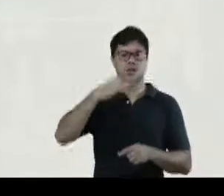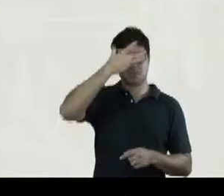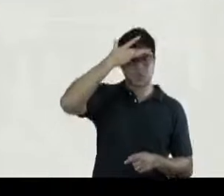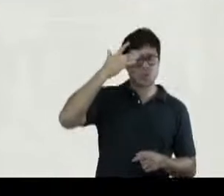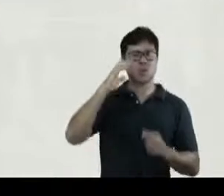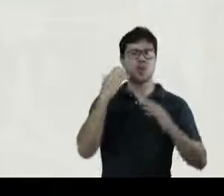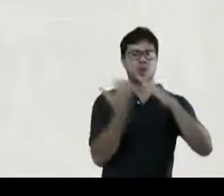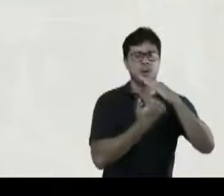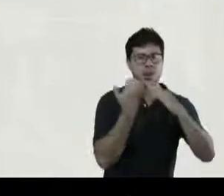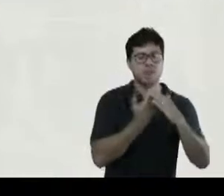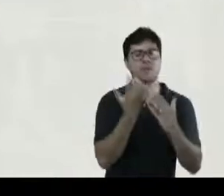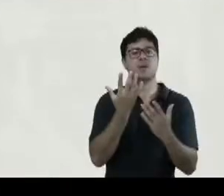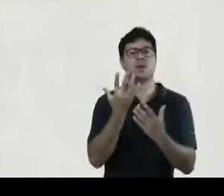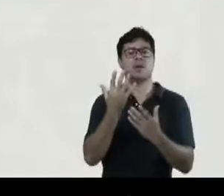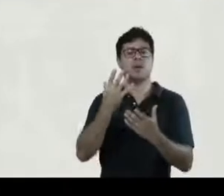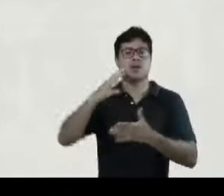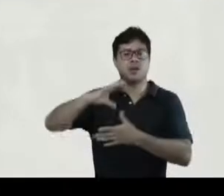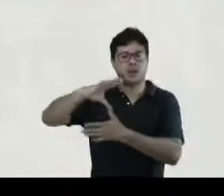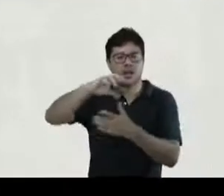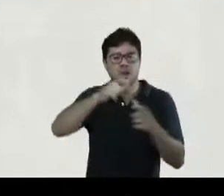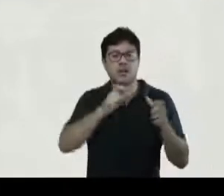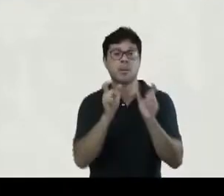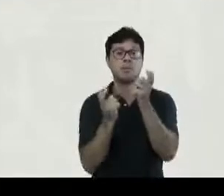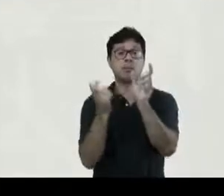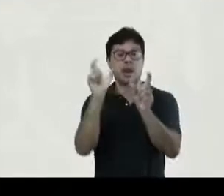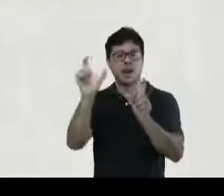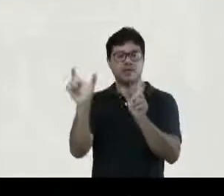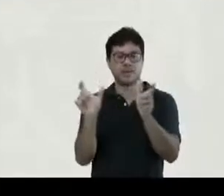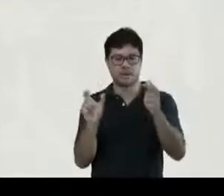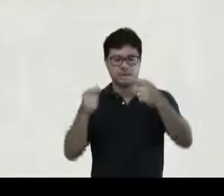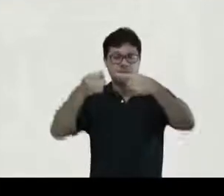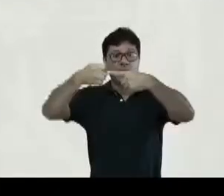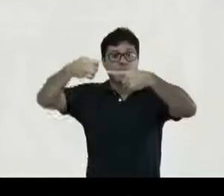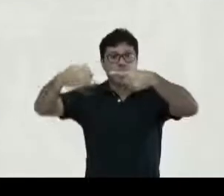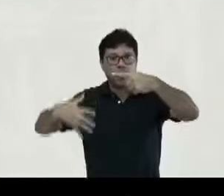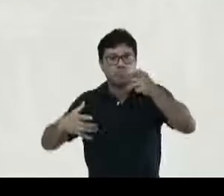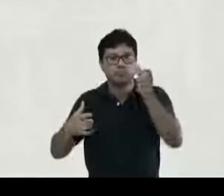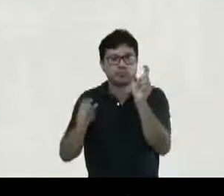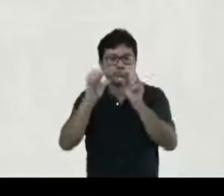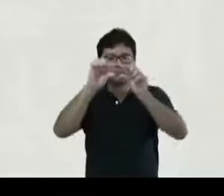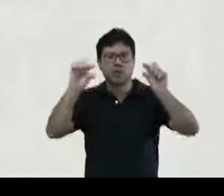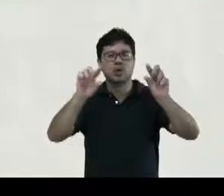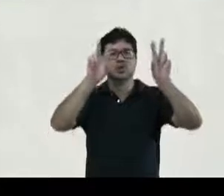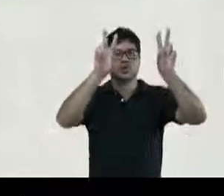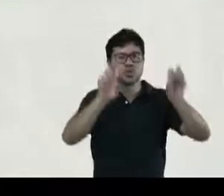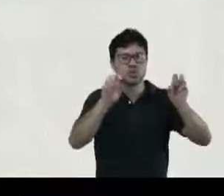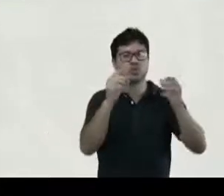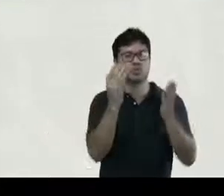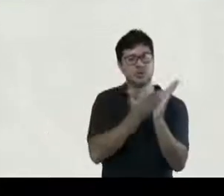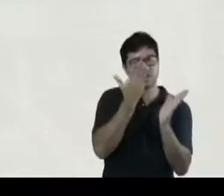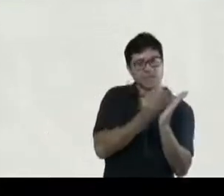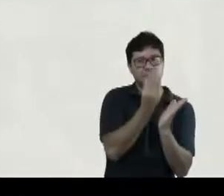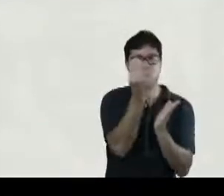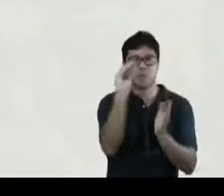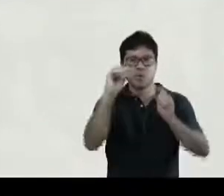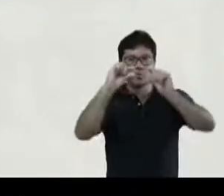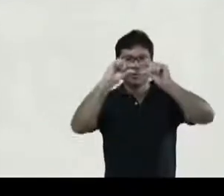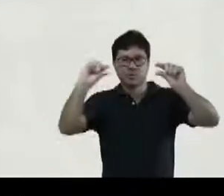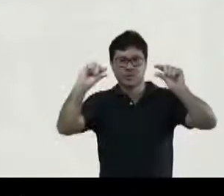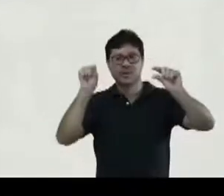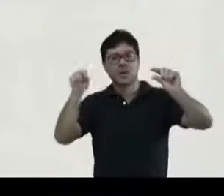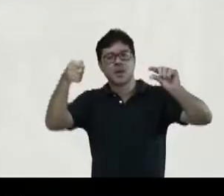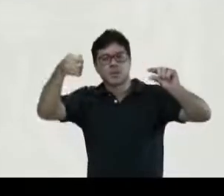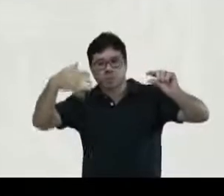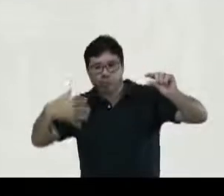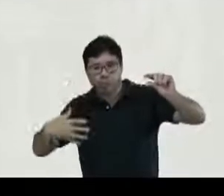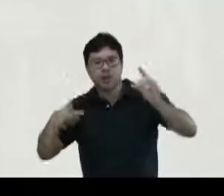Werktitel und zum Beispiel Normdatensätze für Handschriften als Objekte. Wir erinnern uns gerne daran, dass